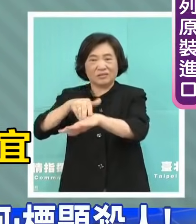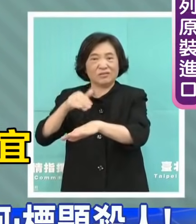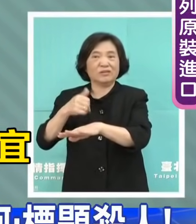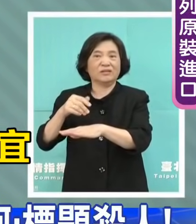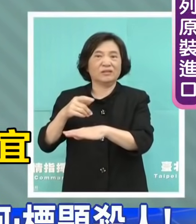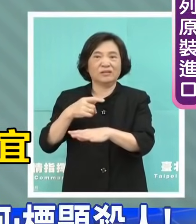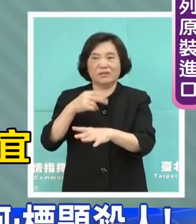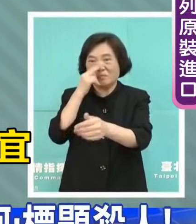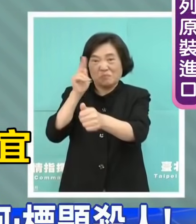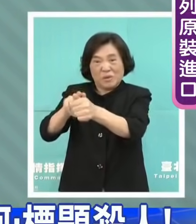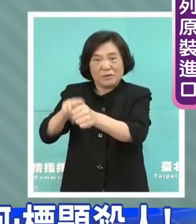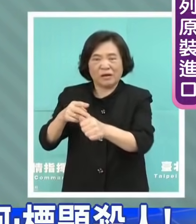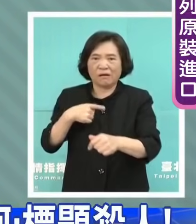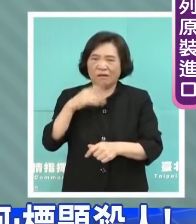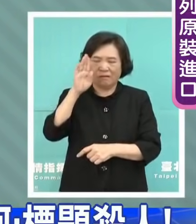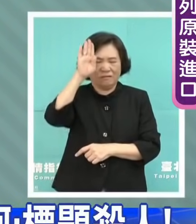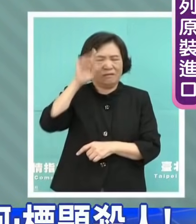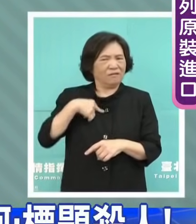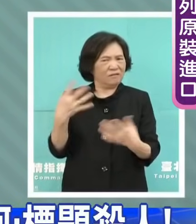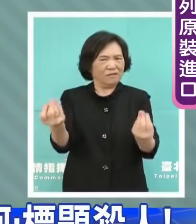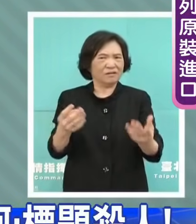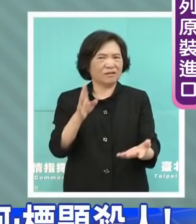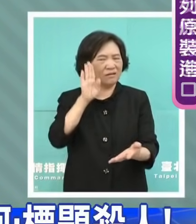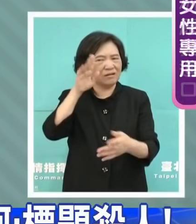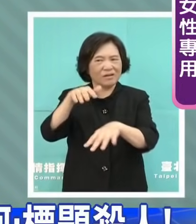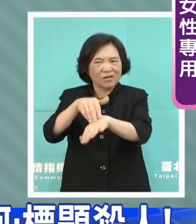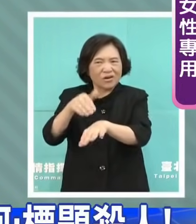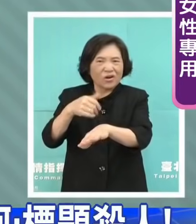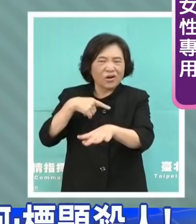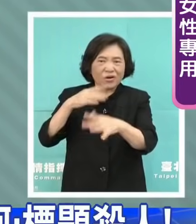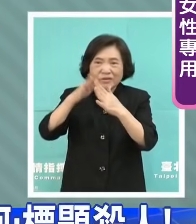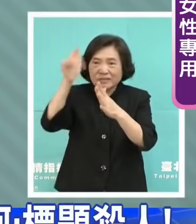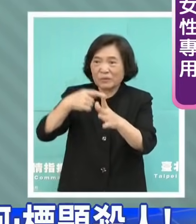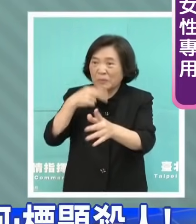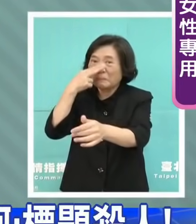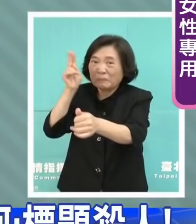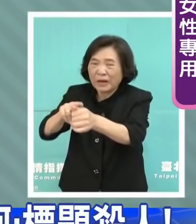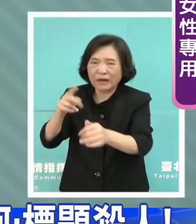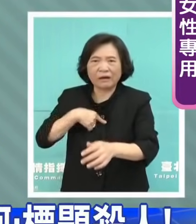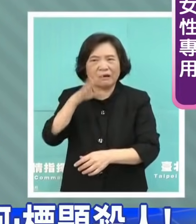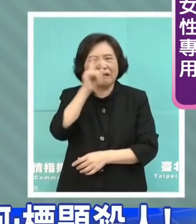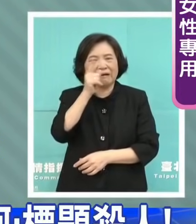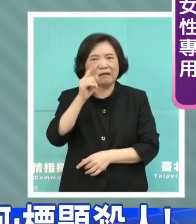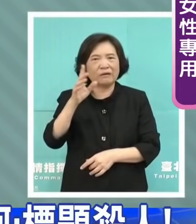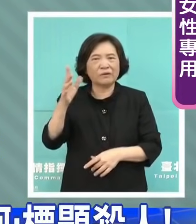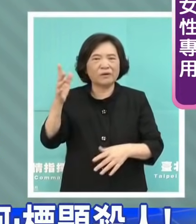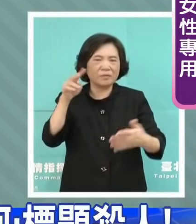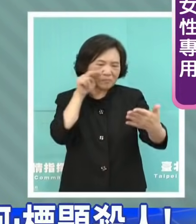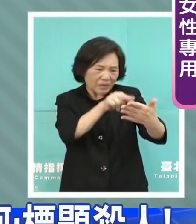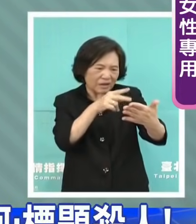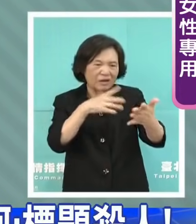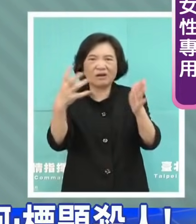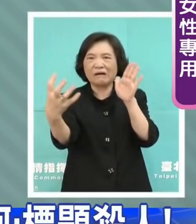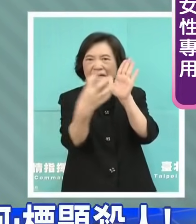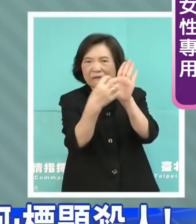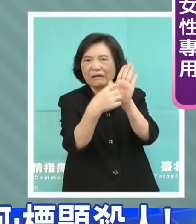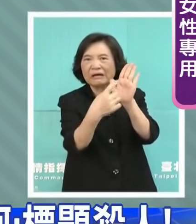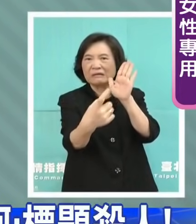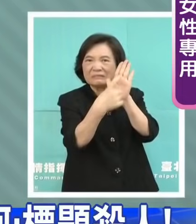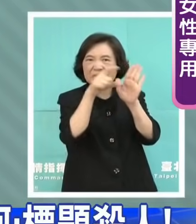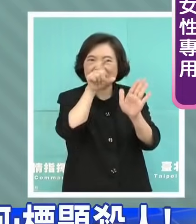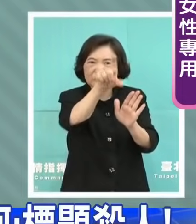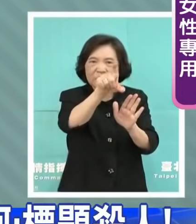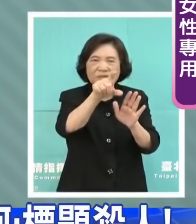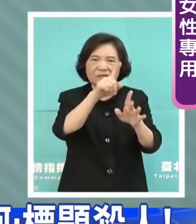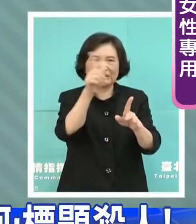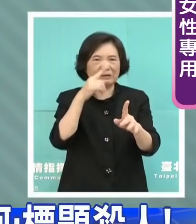谊？所以有时候常常哦那个。哦，对哦，那个常常你读那个报道也没什么问题，那个标题实在是，标